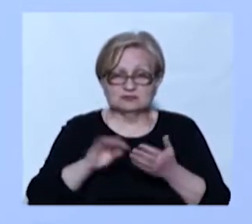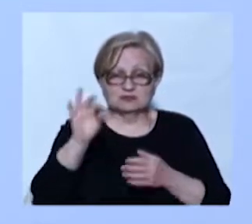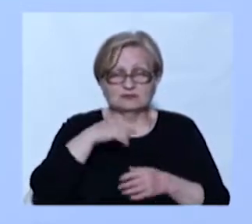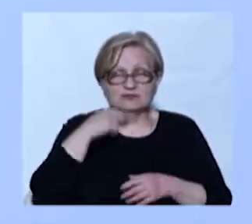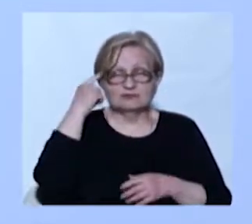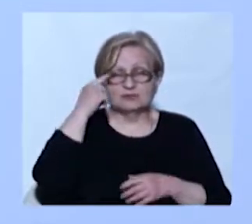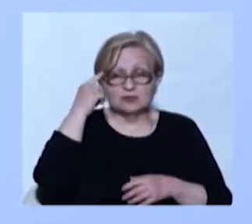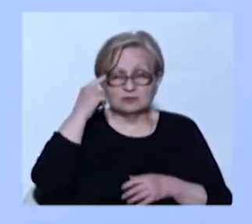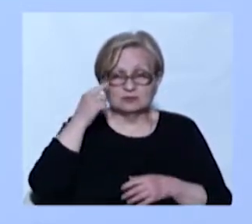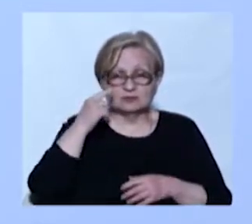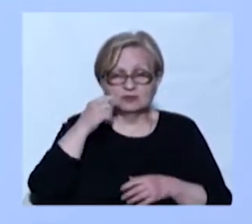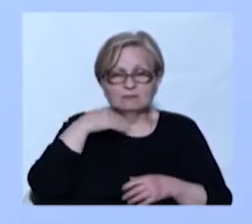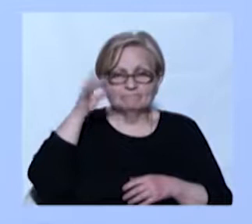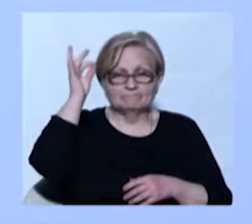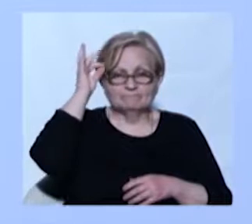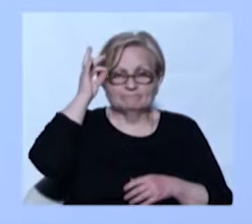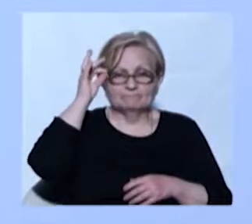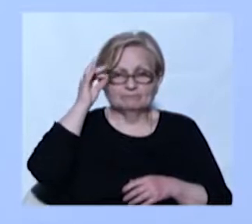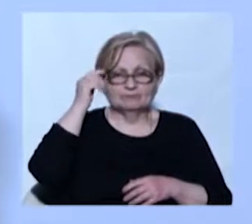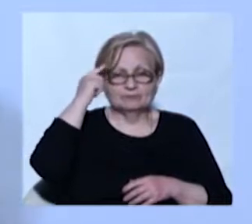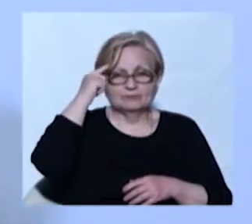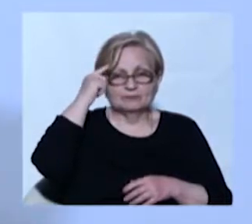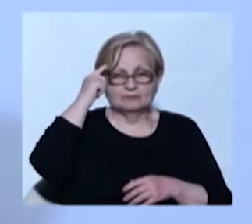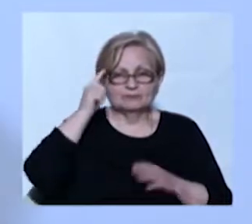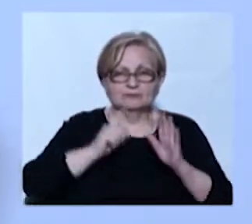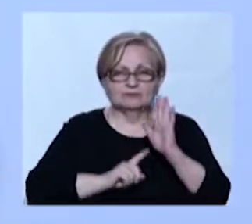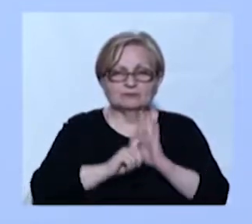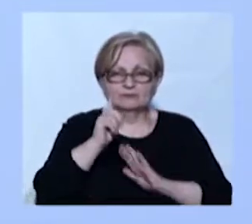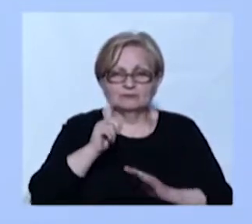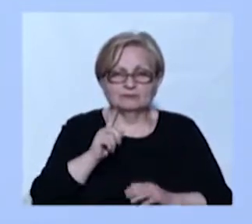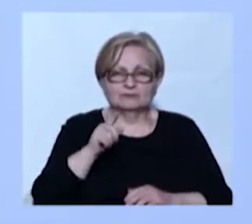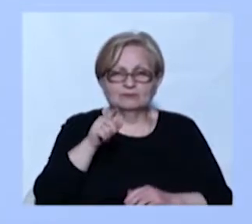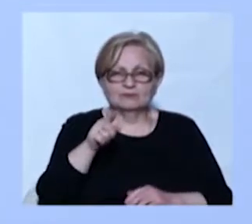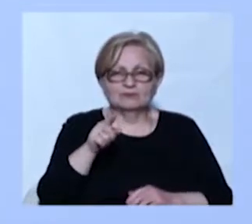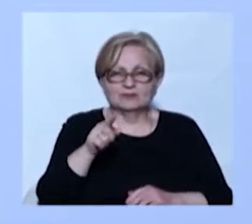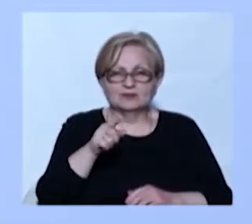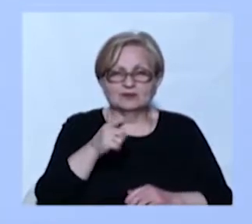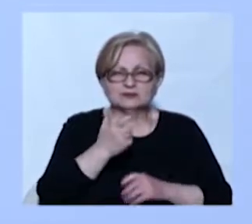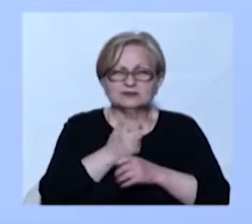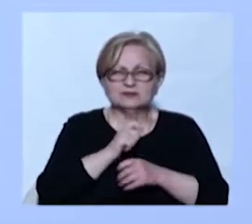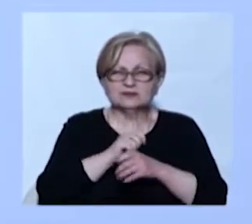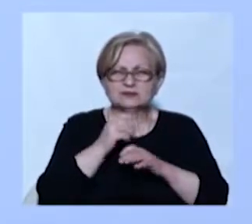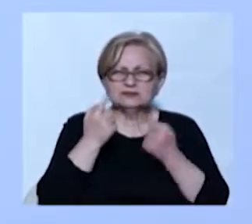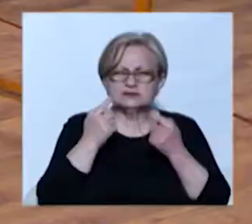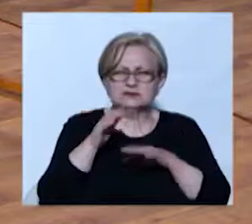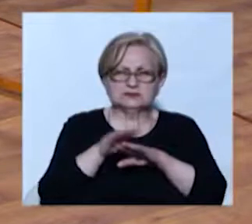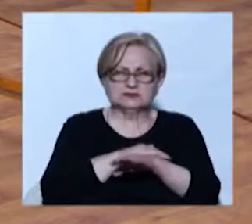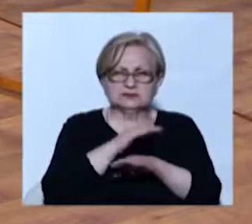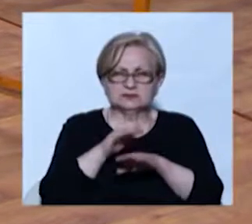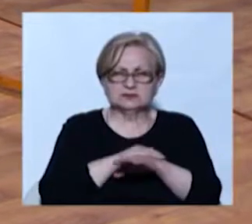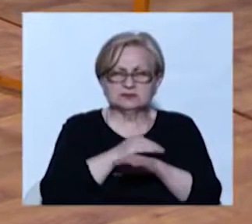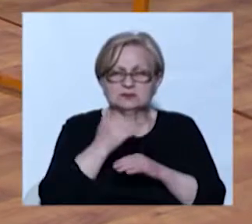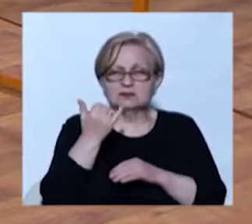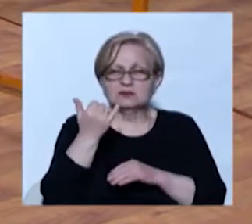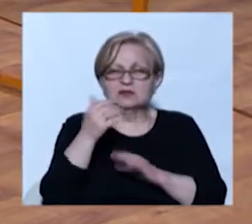viçqeb. Nachsendeba fikrs viçqeb upro storad im usazghro siketeze, romelsats